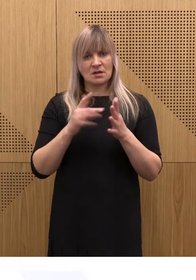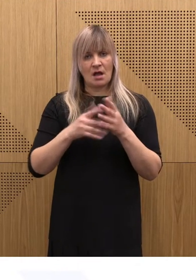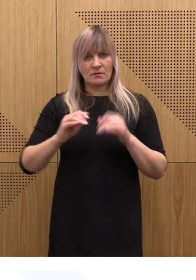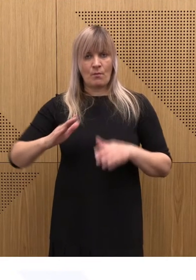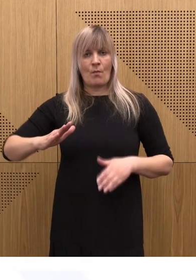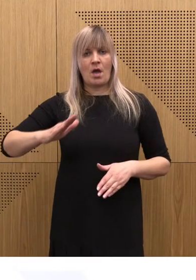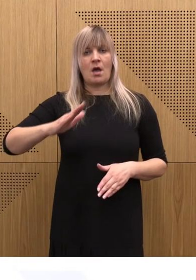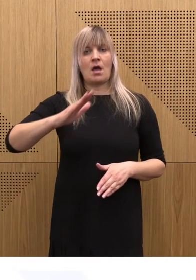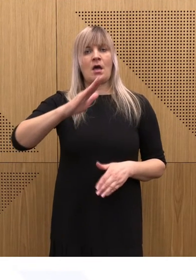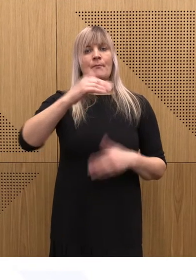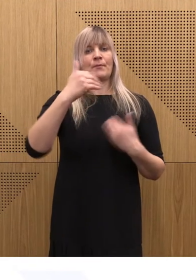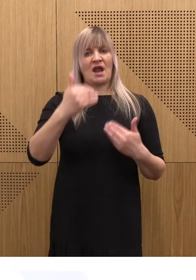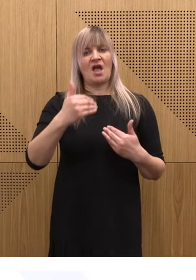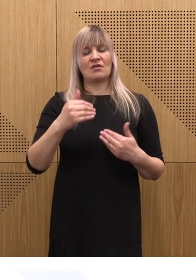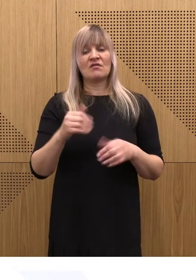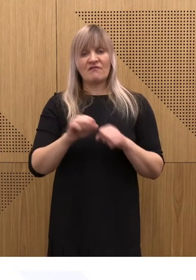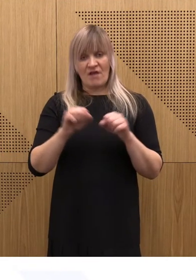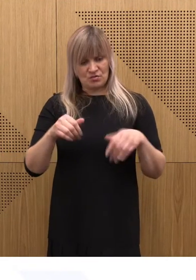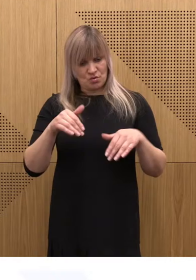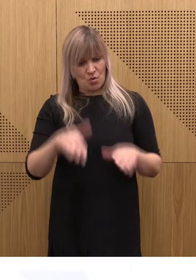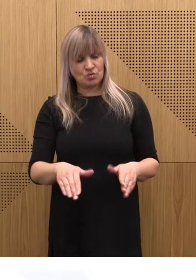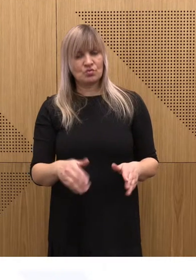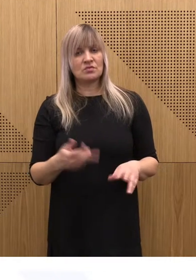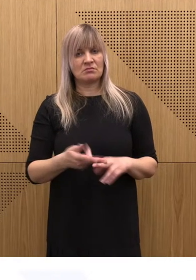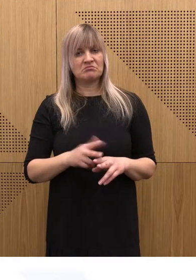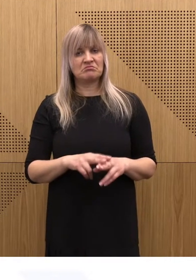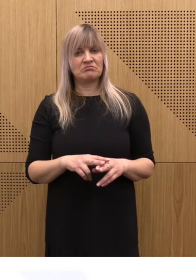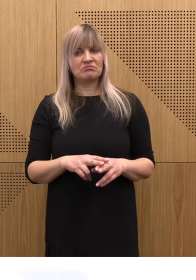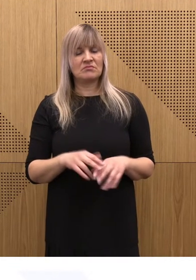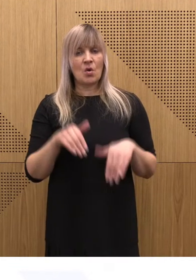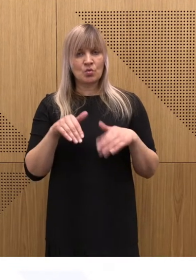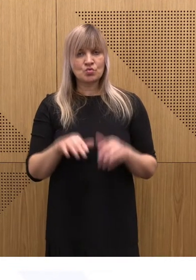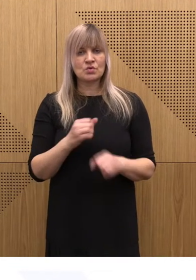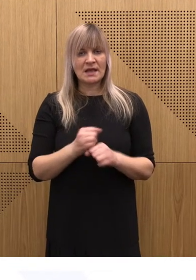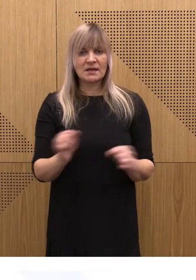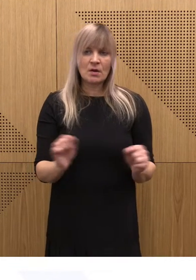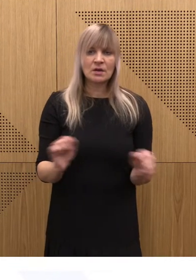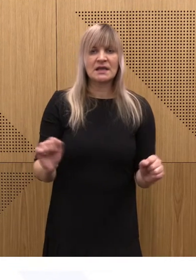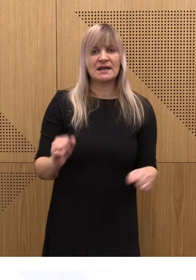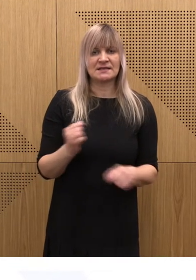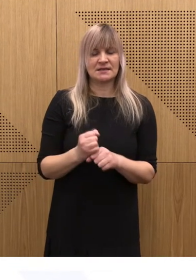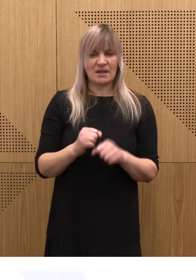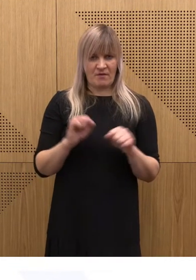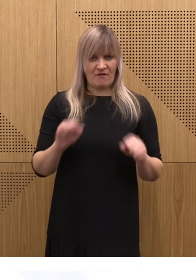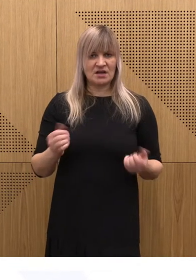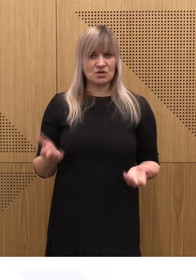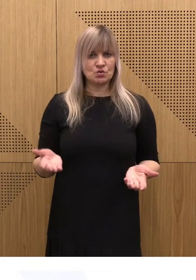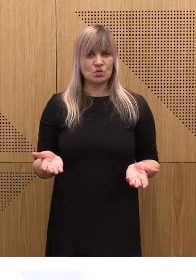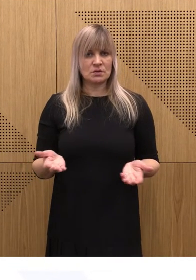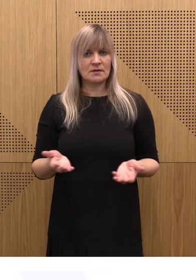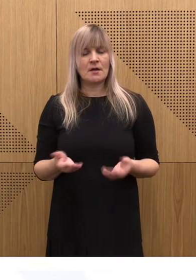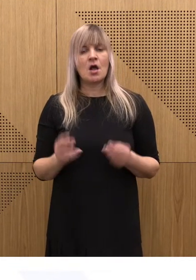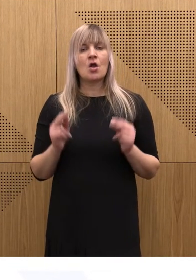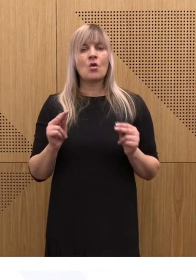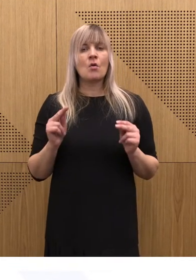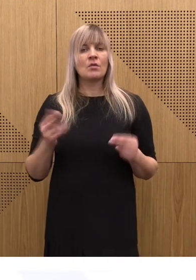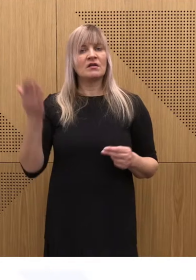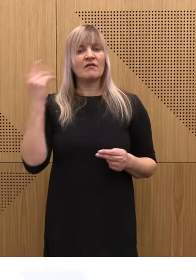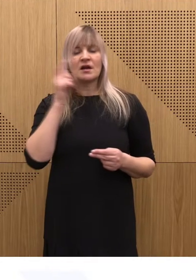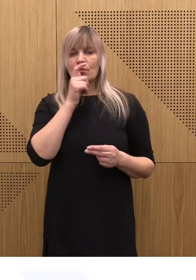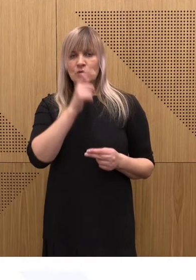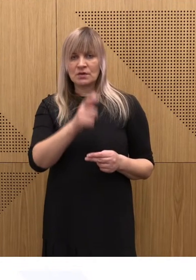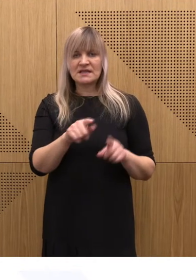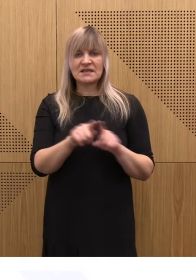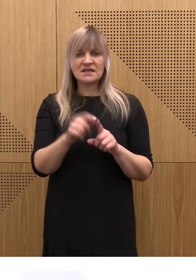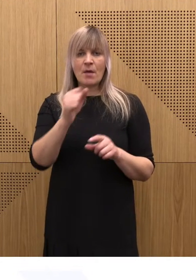ei eita, seda ka näitab valitsuse tegelikult ja otsused, nende langetamine, langetamise kiirus, ja loomulikult nii nagu varemgi ütlesin ja ütles